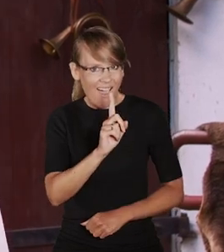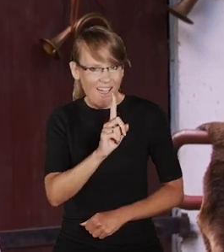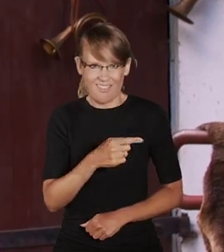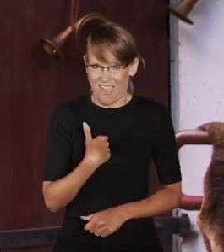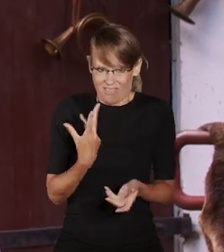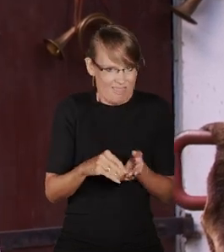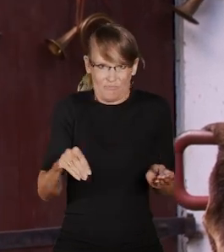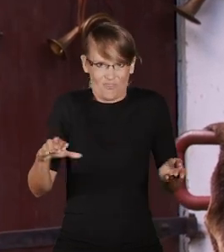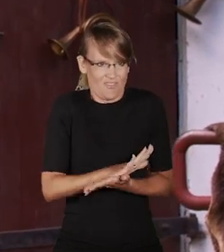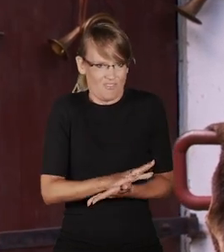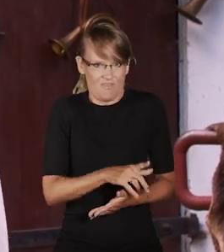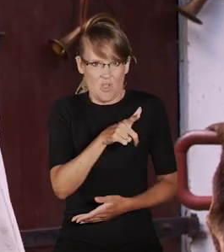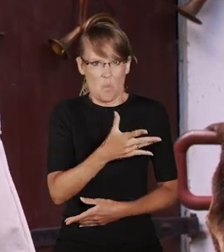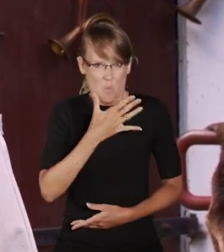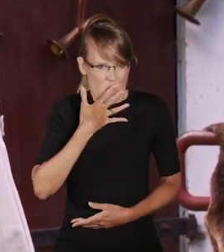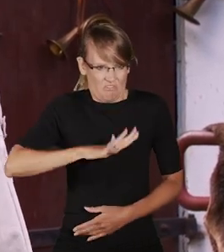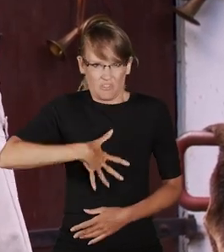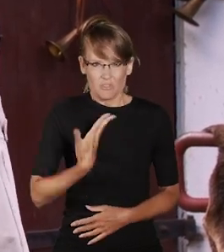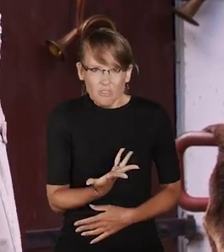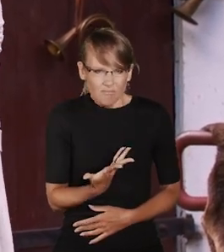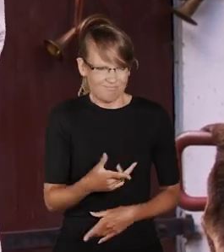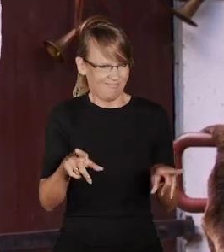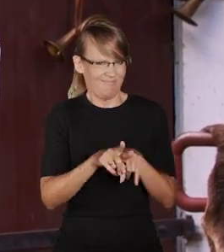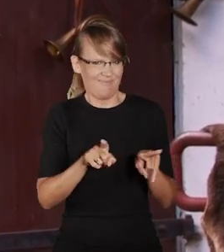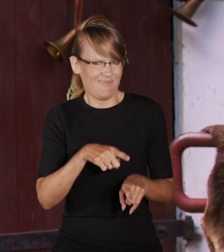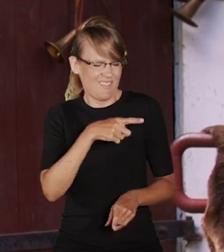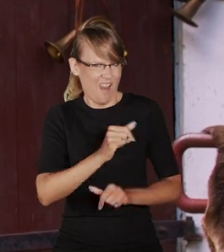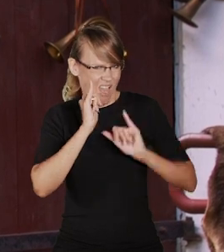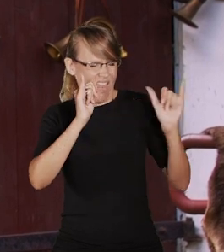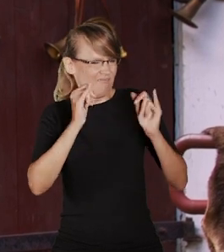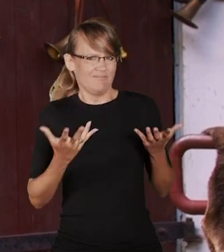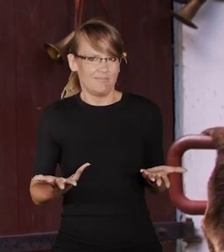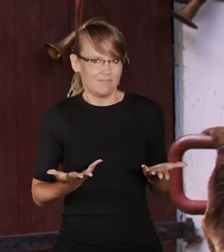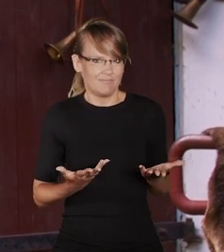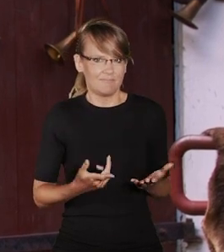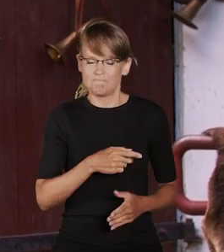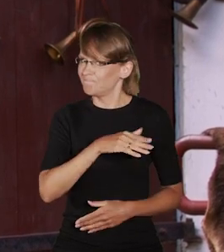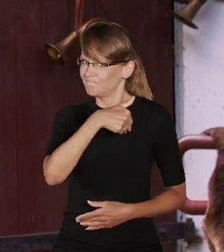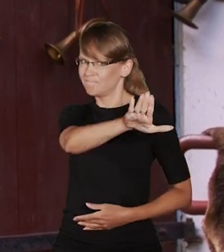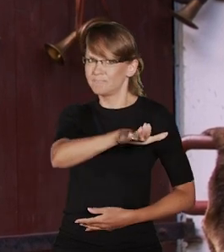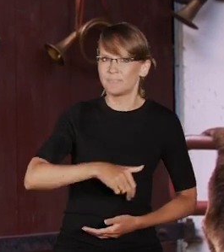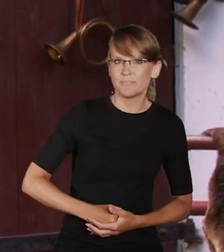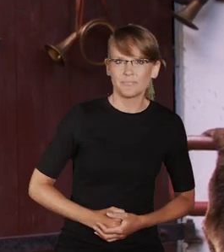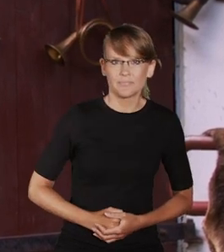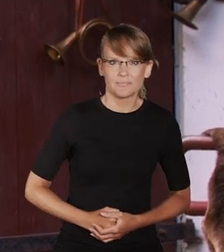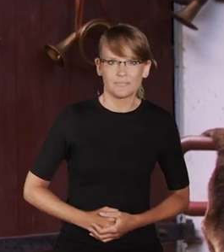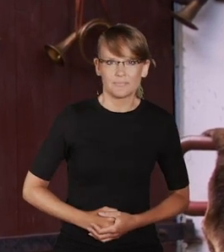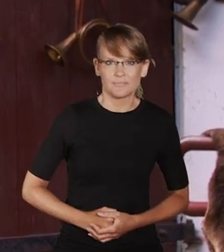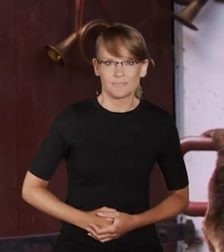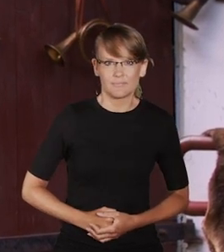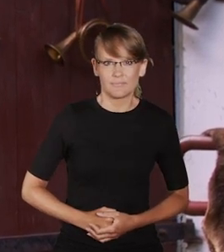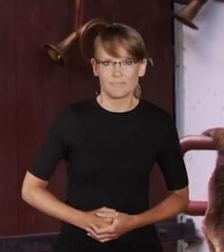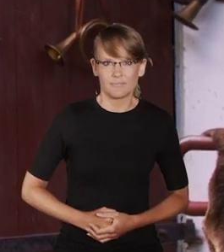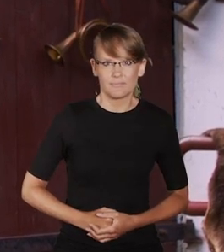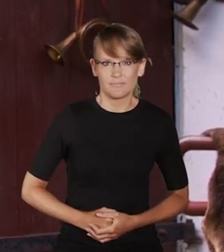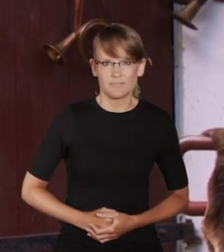pani, nie do pani rządcy. Po kiego licha mi jest potrzebny pani rządca? Łaskawie pan daruje. Ale